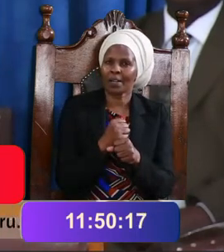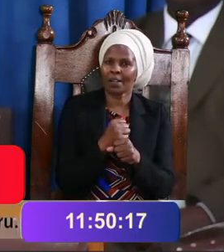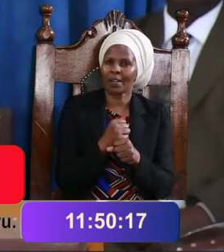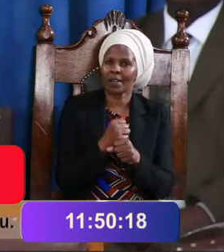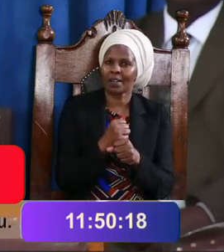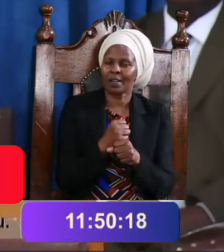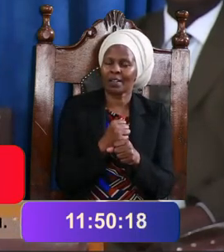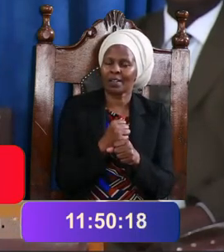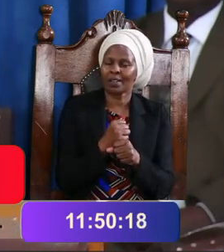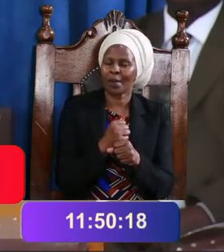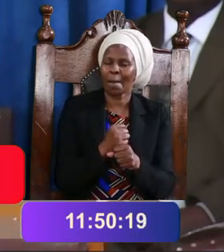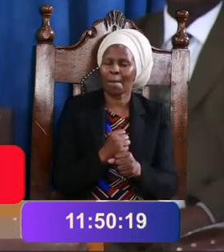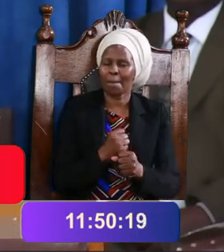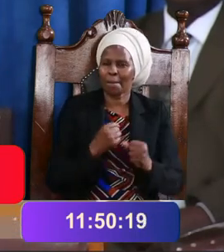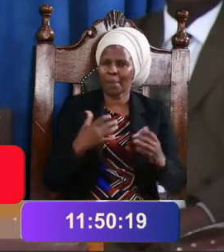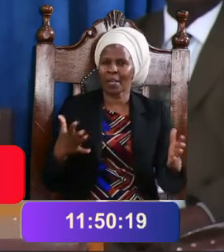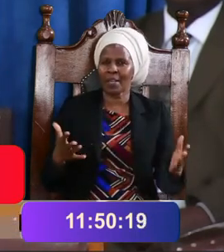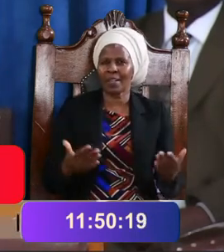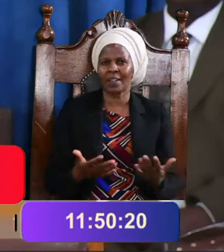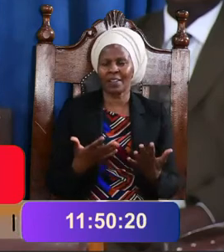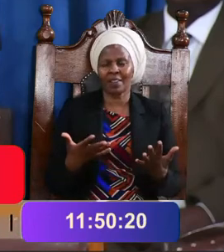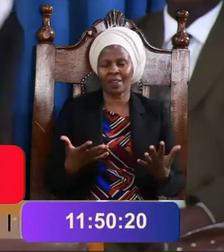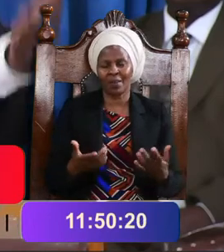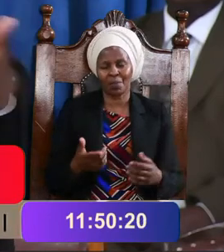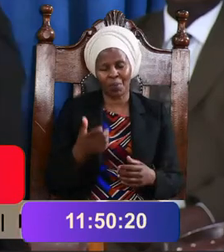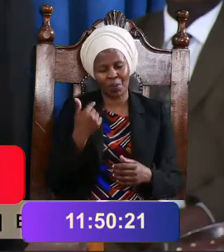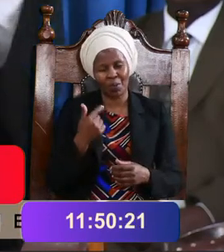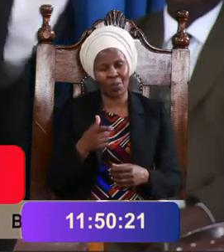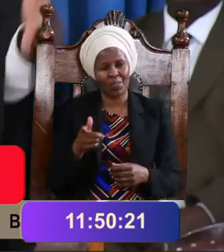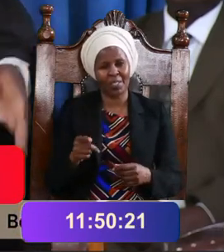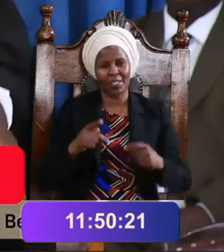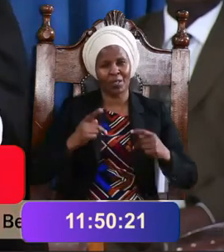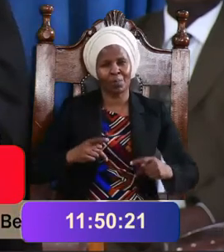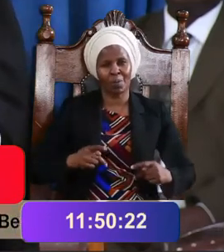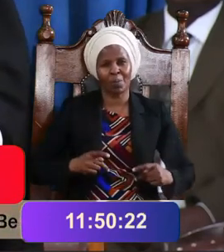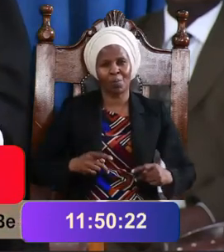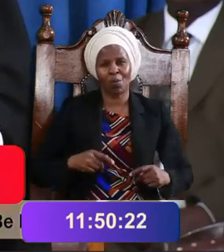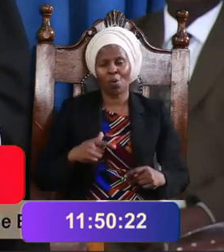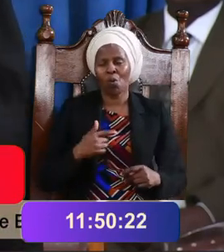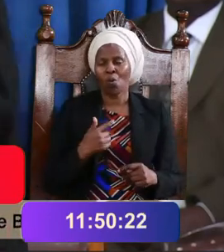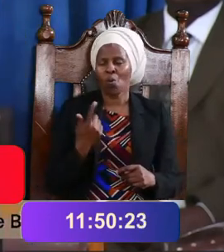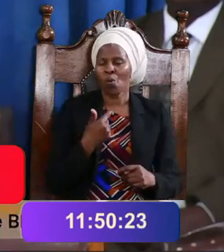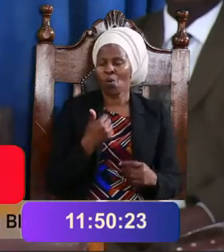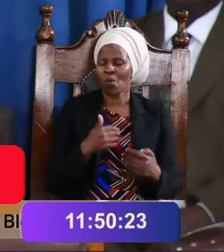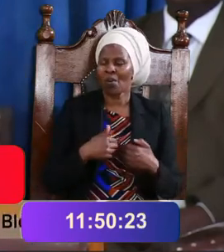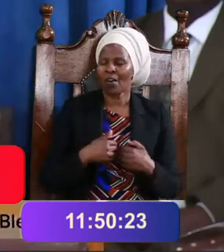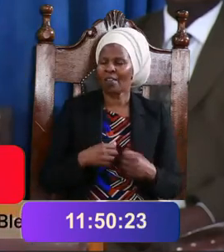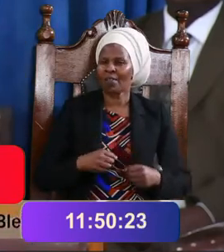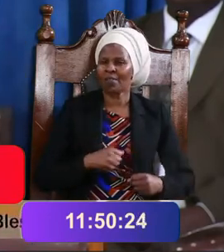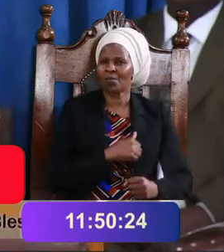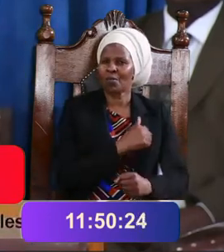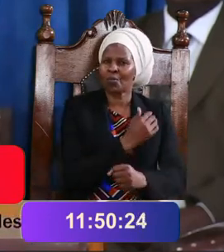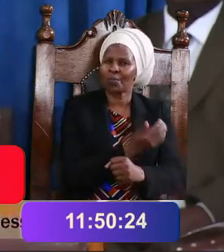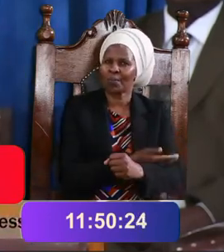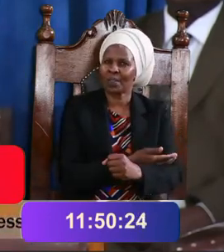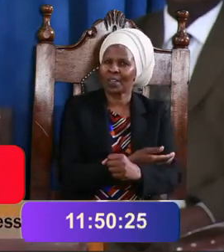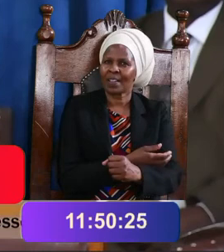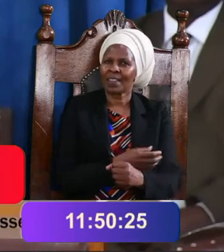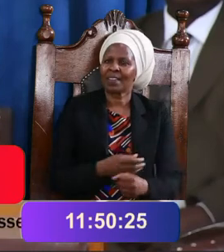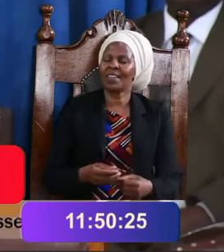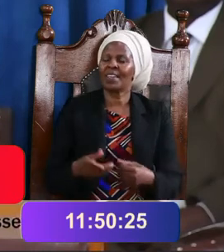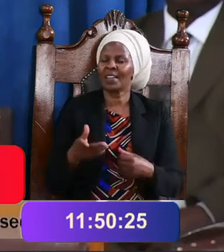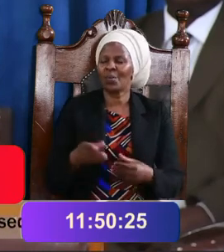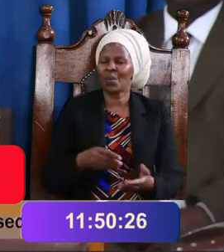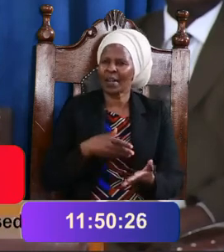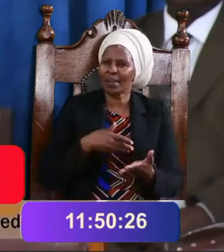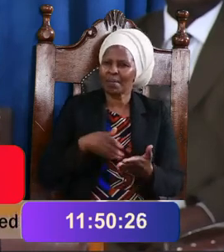ilifanywa kuwa kubwa zaidi kwa sababu wale watu ambao walikuwa wenye nguvu walikuwa wanaweza pia kununua wale ambao